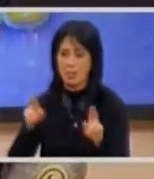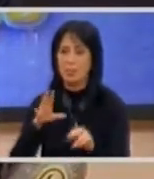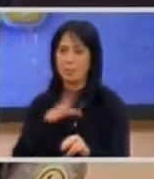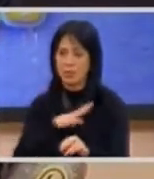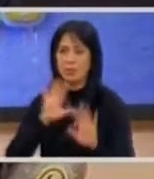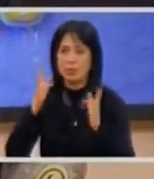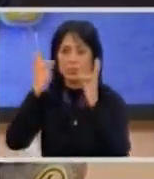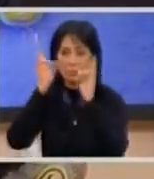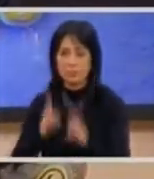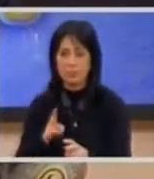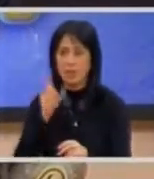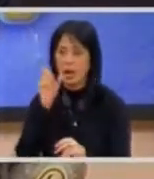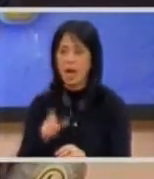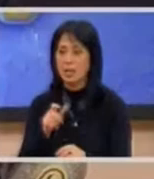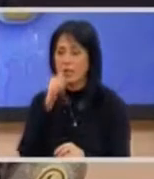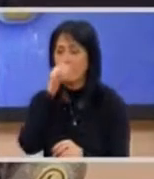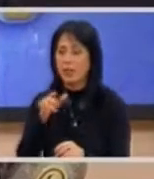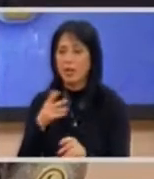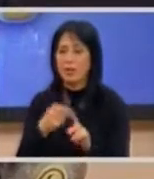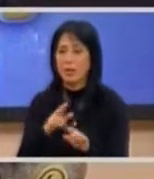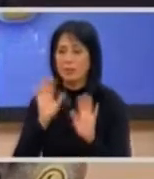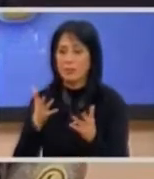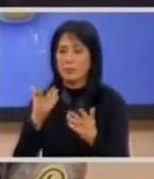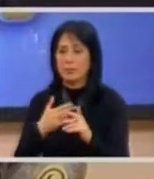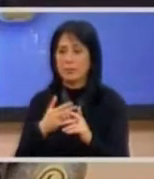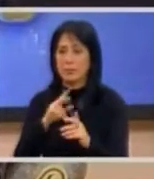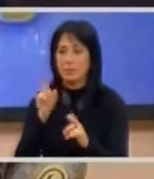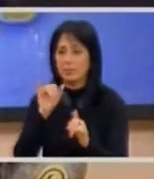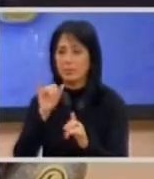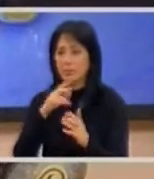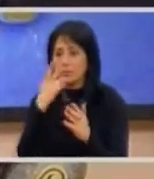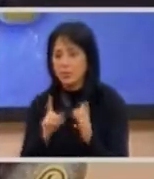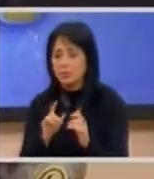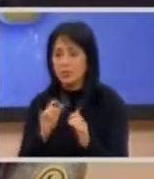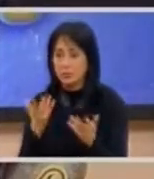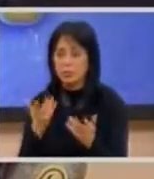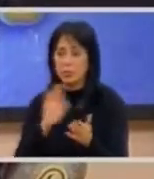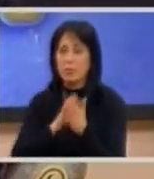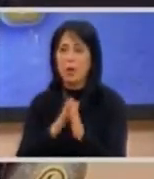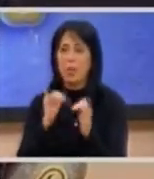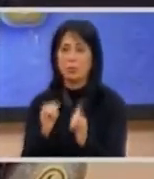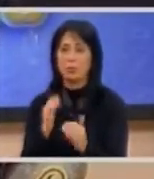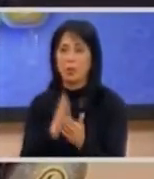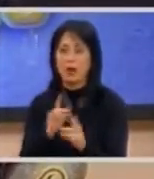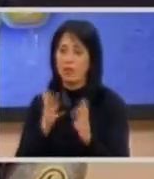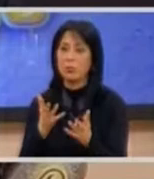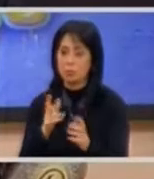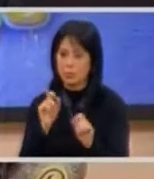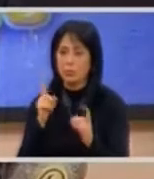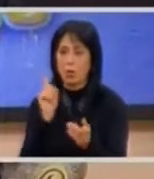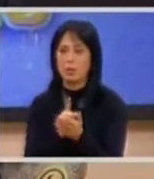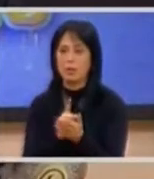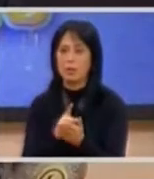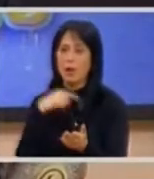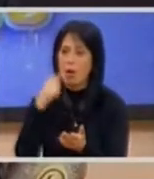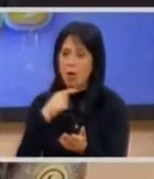შემთხვევა ადამიანი მოხდეს, ჩავარდეს ამ შეზღუდულ პირობებში, ესე რომ ვთქვათ, და აქედან გამომდინარე აუცილებელი არის რომ